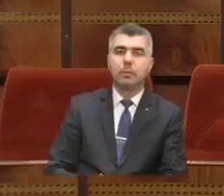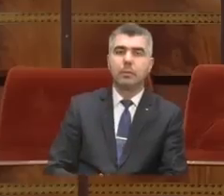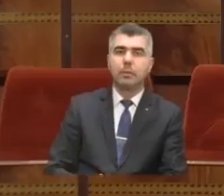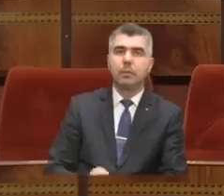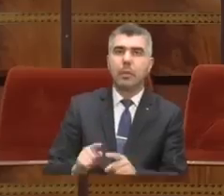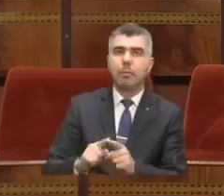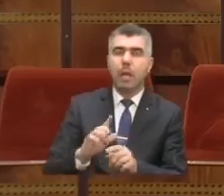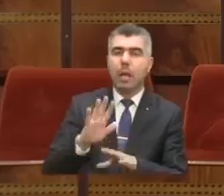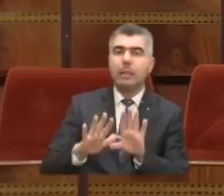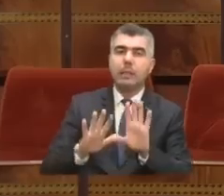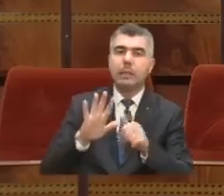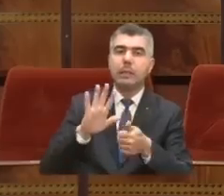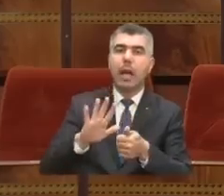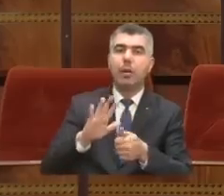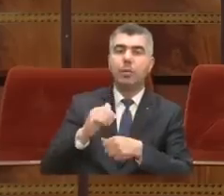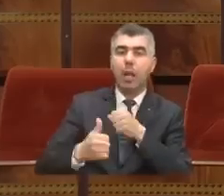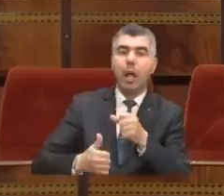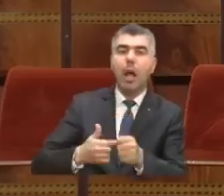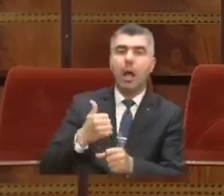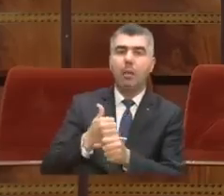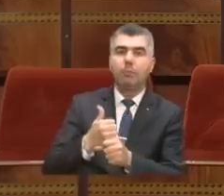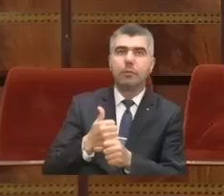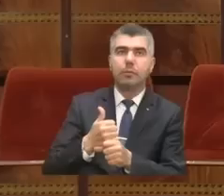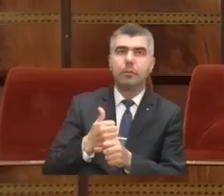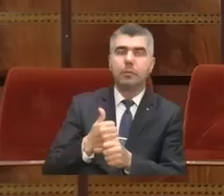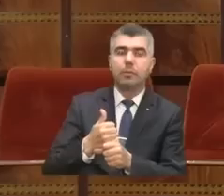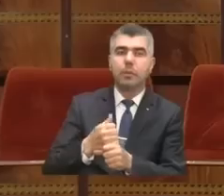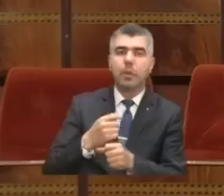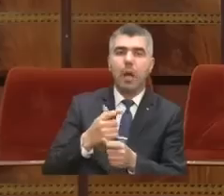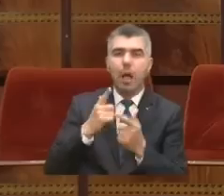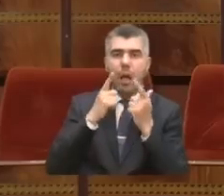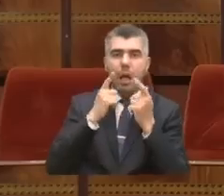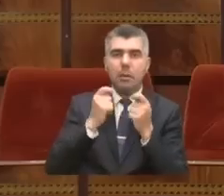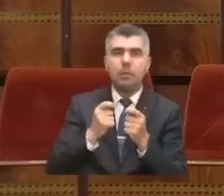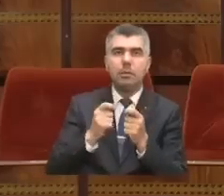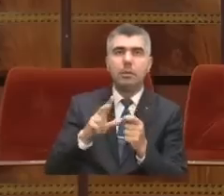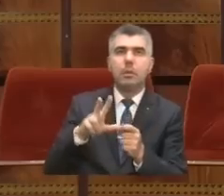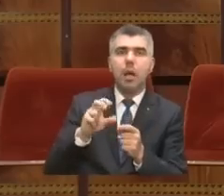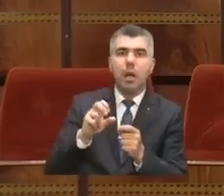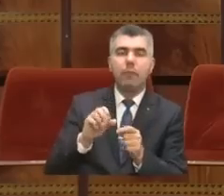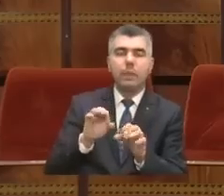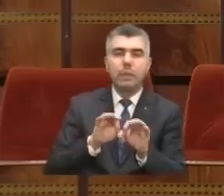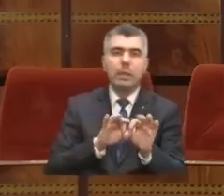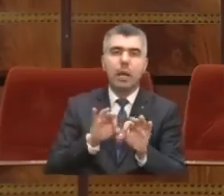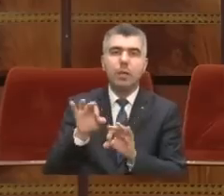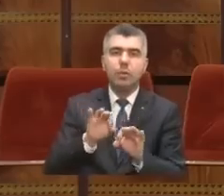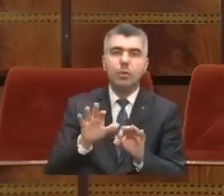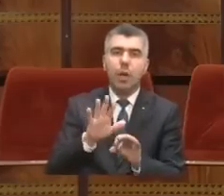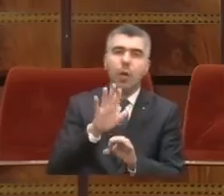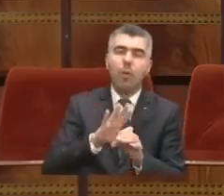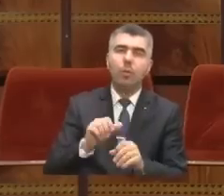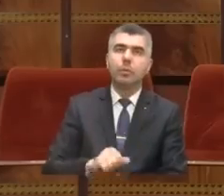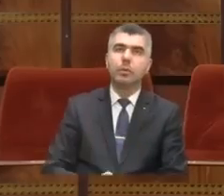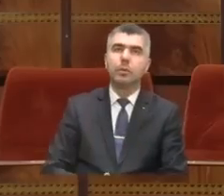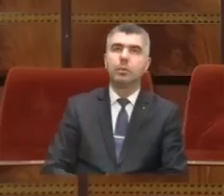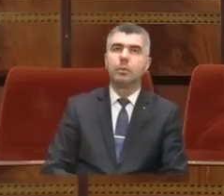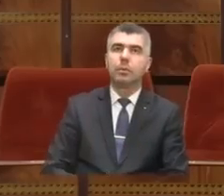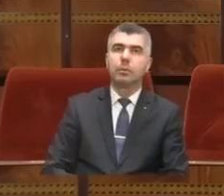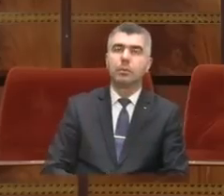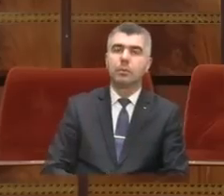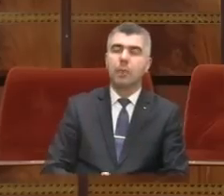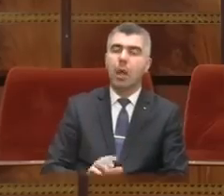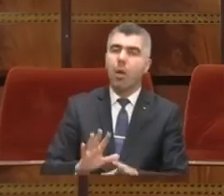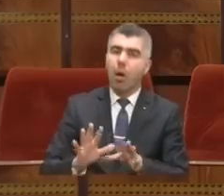هذه اكثر من 16 سنه وحنا في هذه المؤسسه التشريعيه ومتبعين جميع الاستراتيجيات القطاعيه بما في